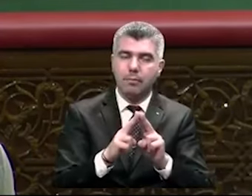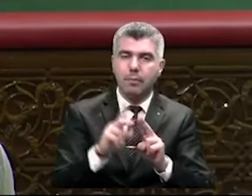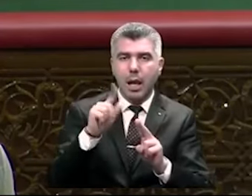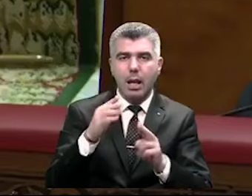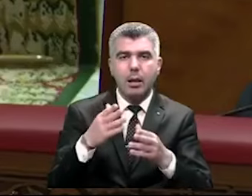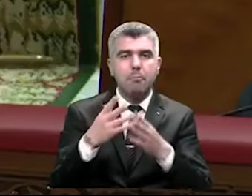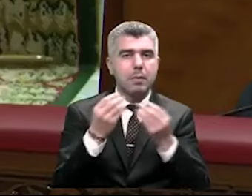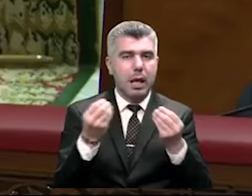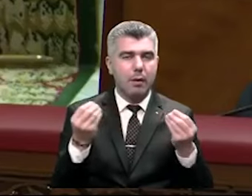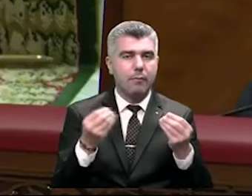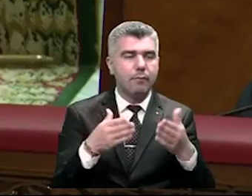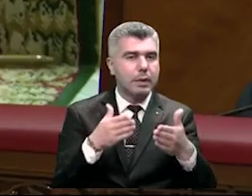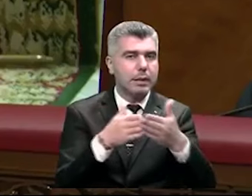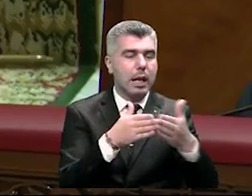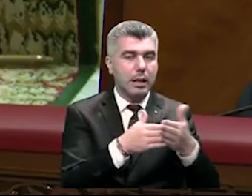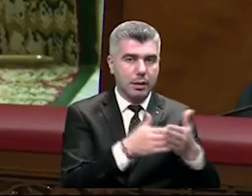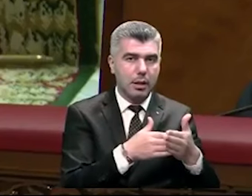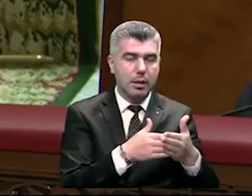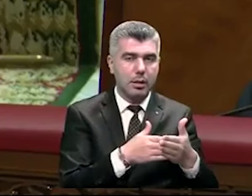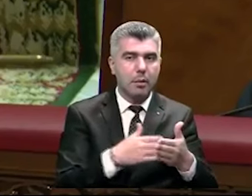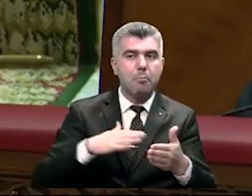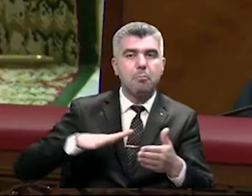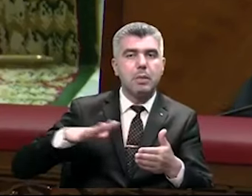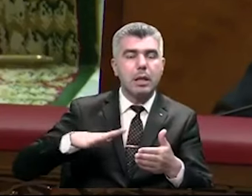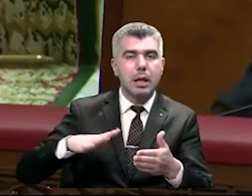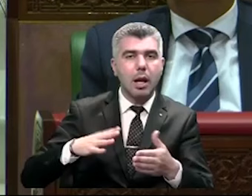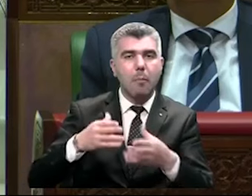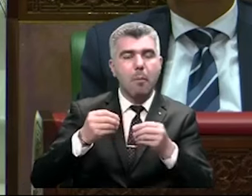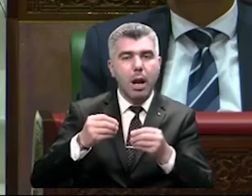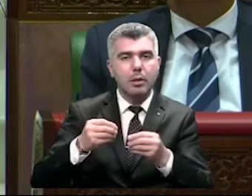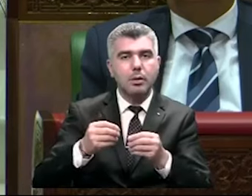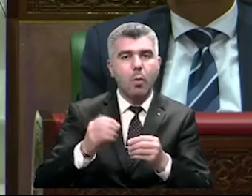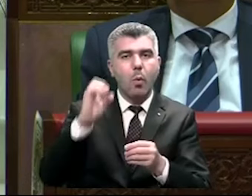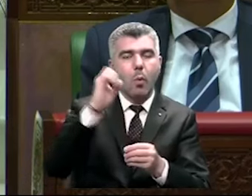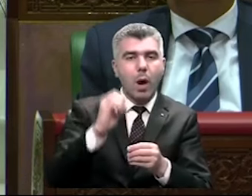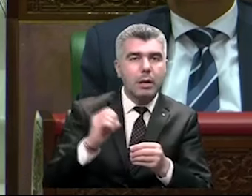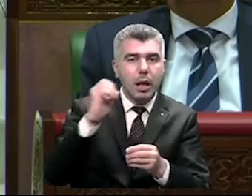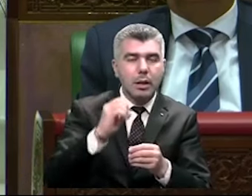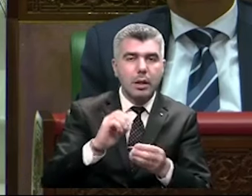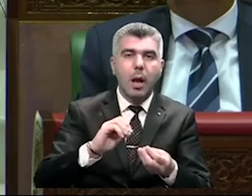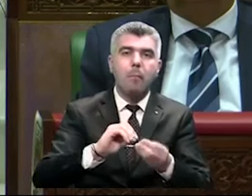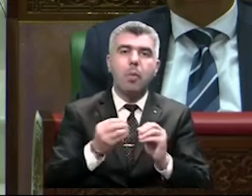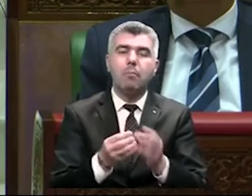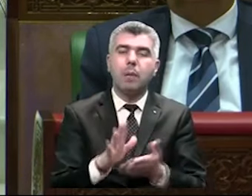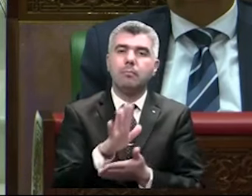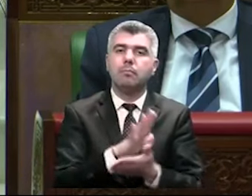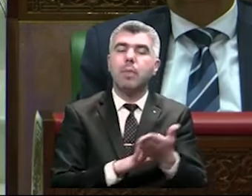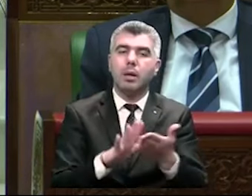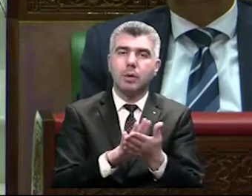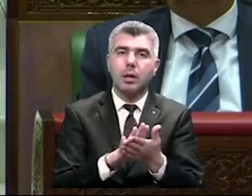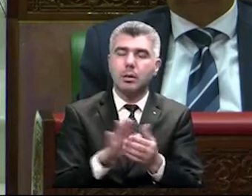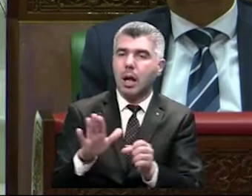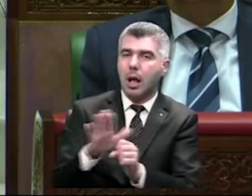سيد الوزير مطارات بمدن سياحيه ماما ذكرتوا مراكش اكادير ورززات تعرف مشاكل حقيقيه متمثله في الاكتضاض